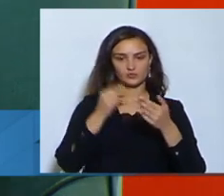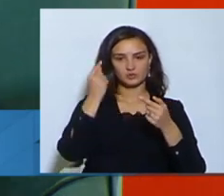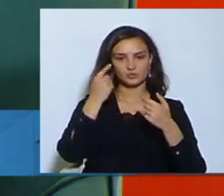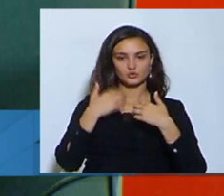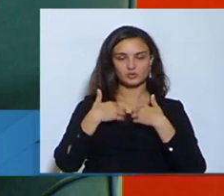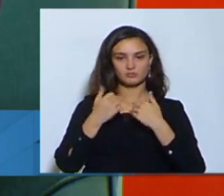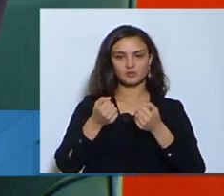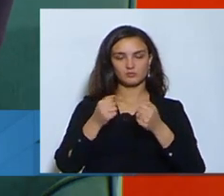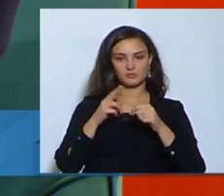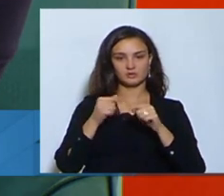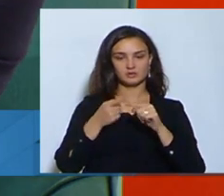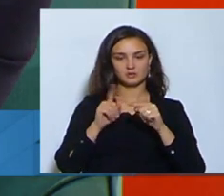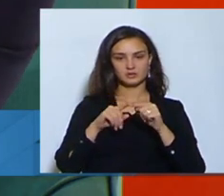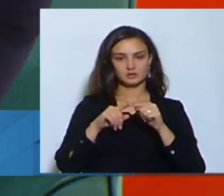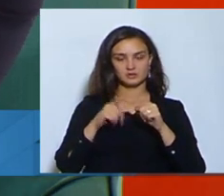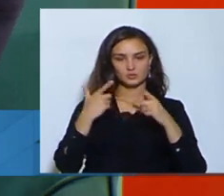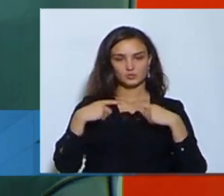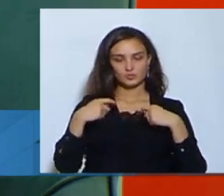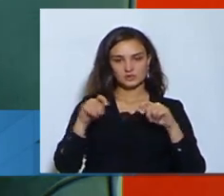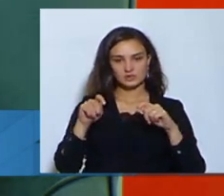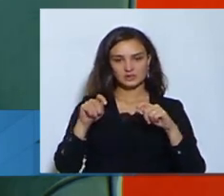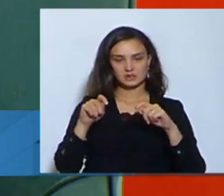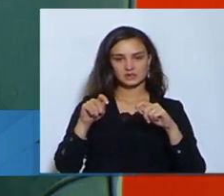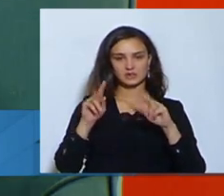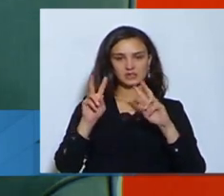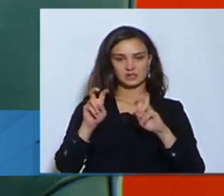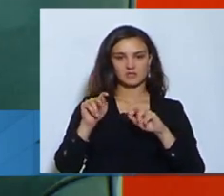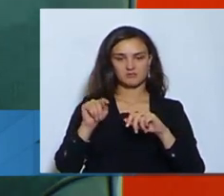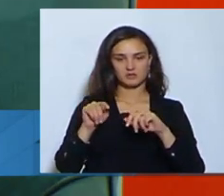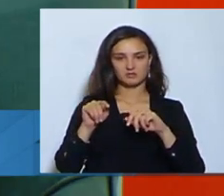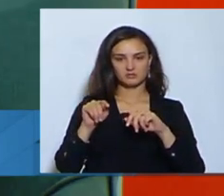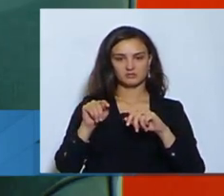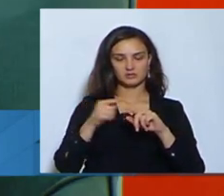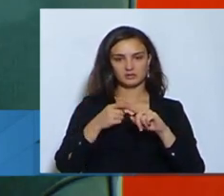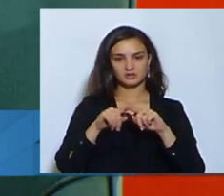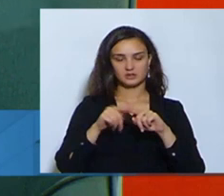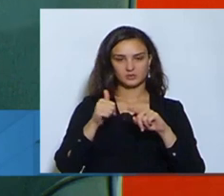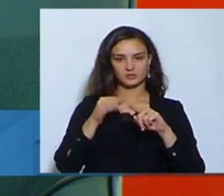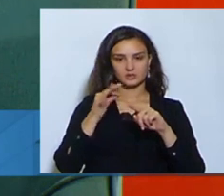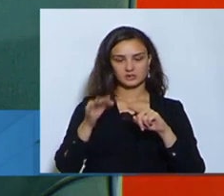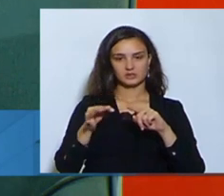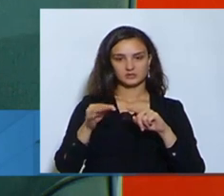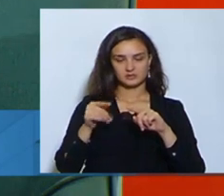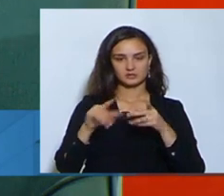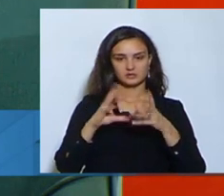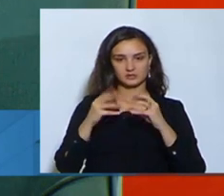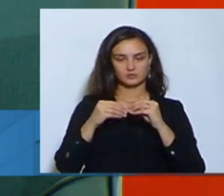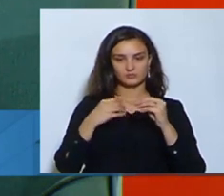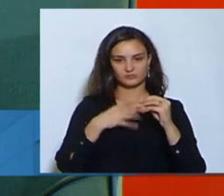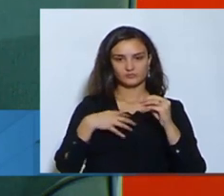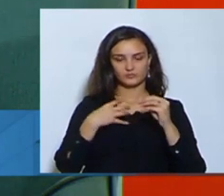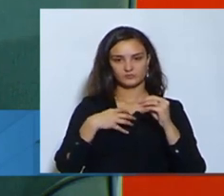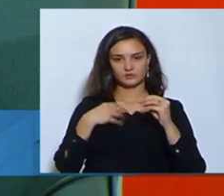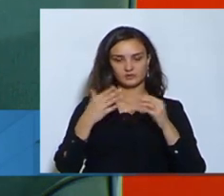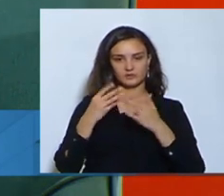ფსიქიკური ჯანმრთელობა და თანაც აი სუიციდის თემა, ესე იგი, როგორც გითხარით, საოცრად მნიშვნელოვანია, ხო,